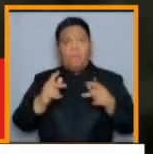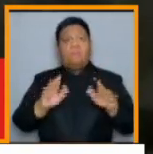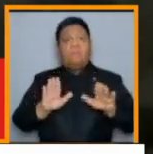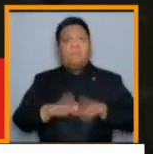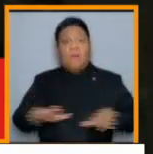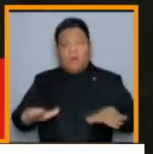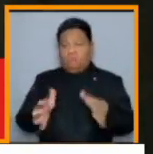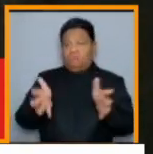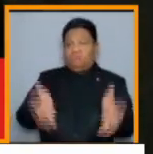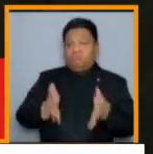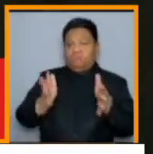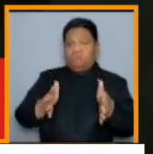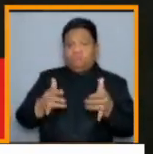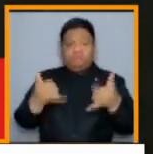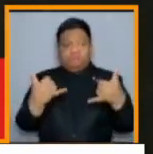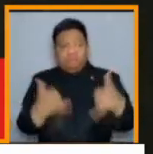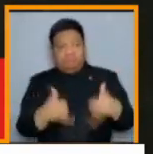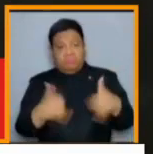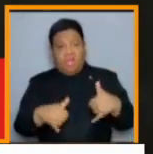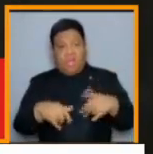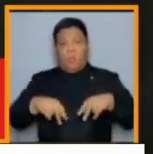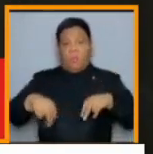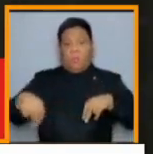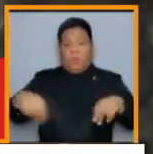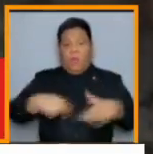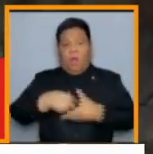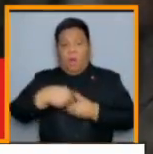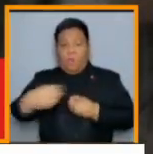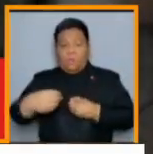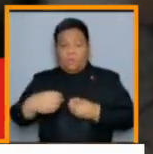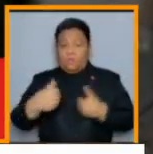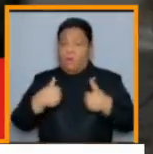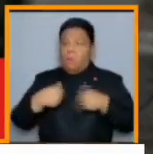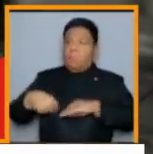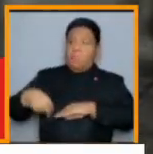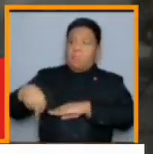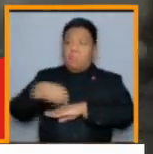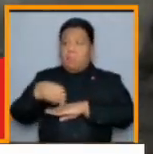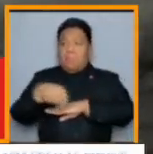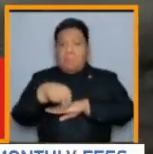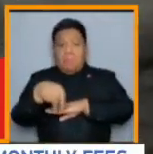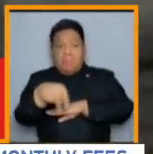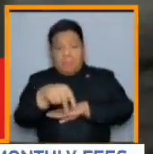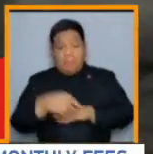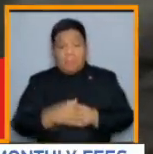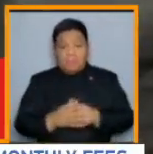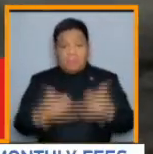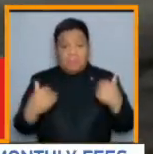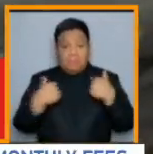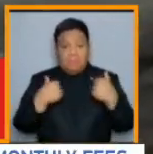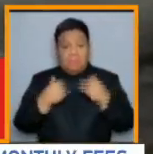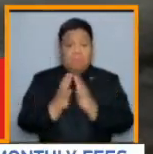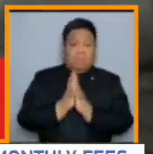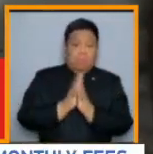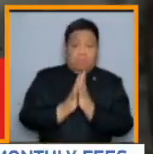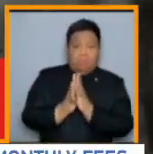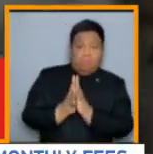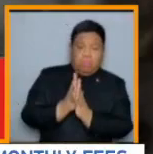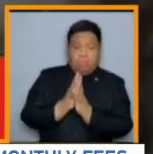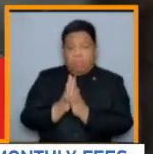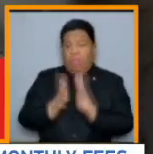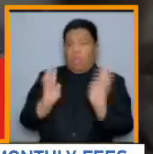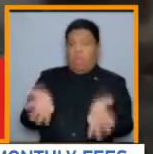naglalaro. Merong palakad-lakad. May nagkumpulan at nagkukwentuhan sa sulok.